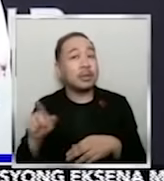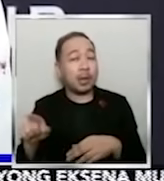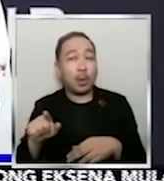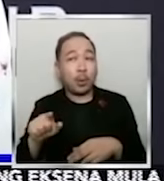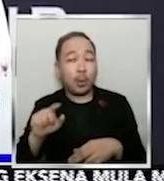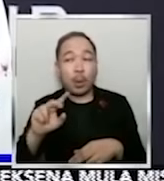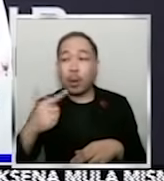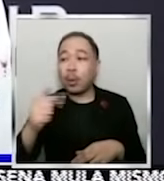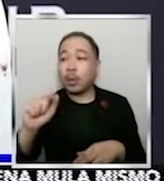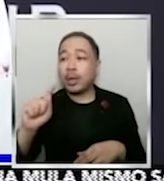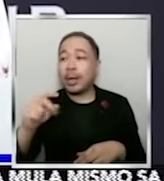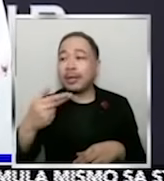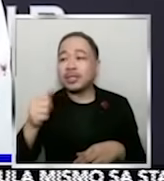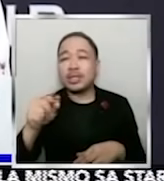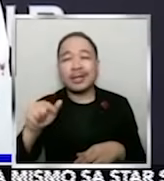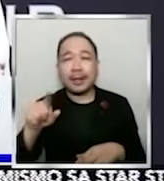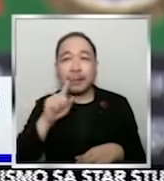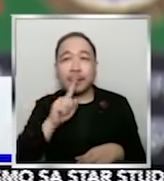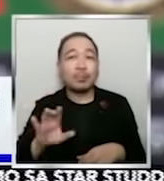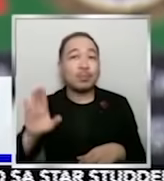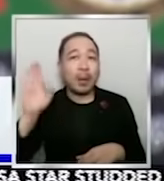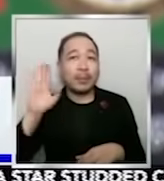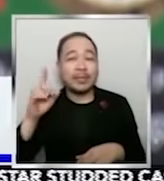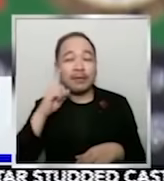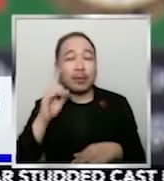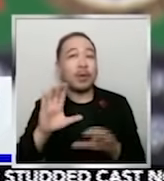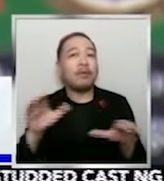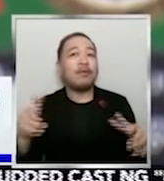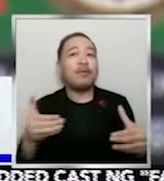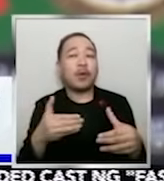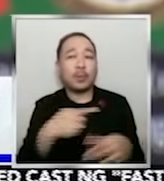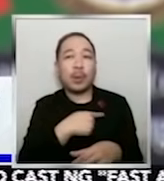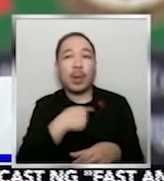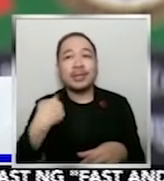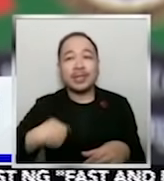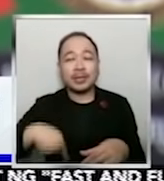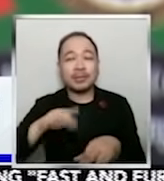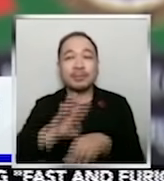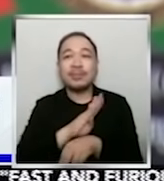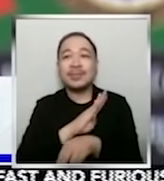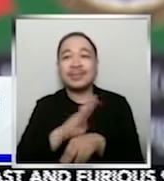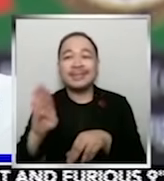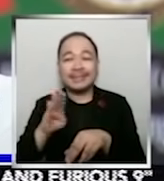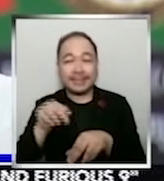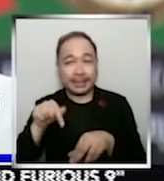ng Federation of Filipino-Chinese Chambers of Commerce and Industry Incorporated o